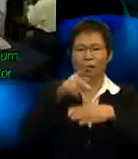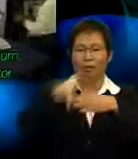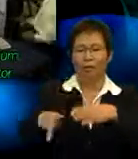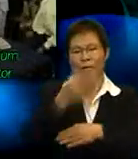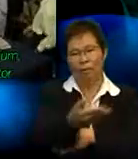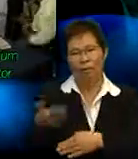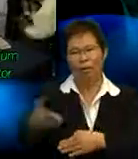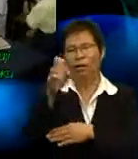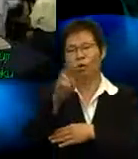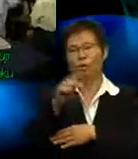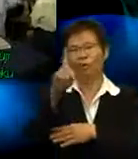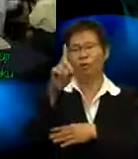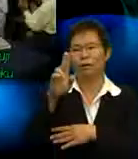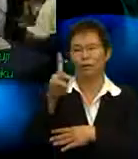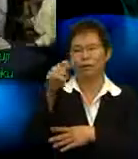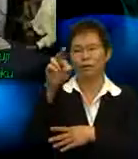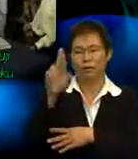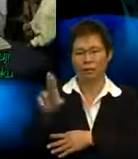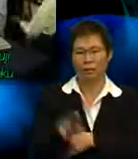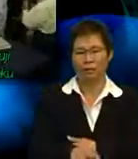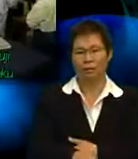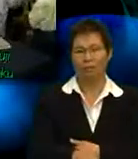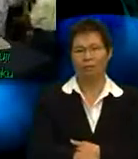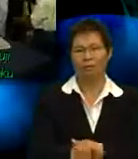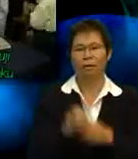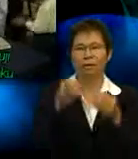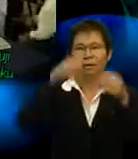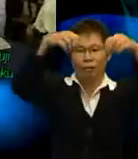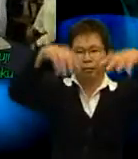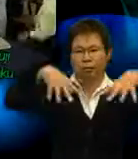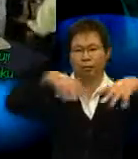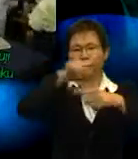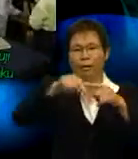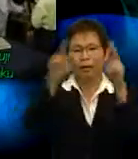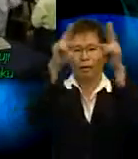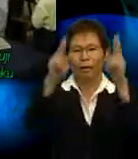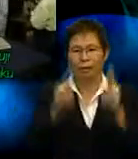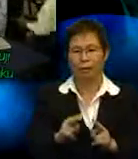bagus. Mentol menyala bila diuji.